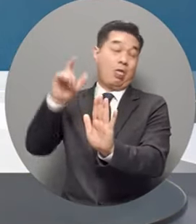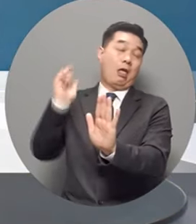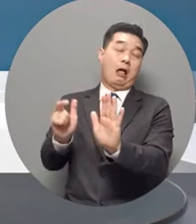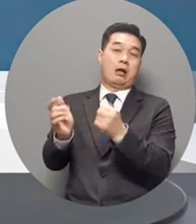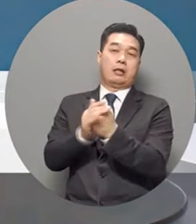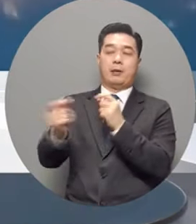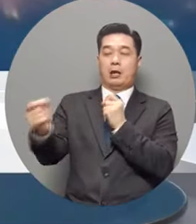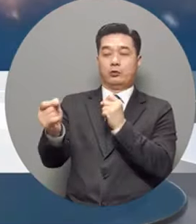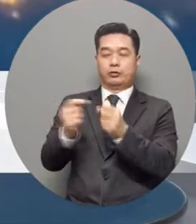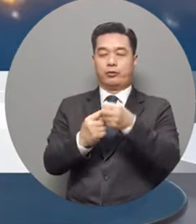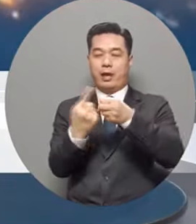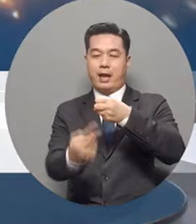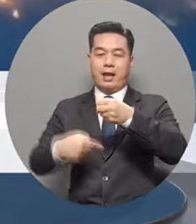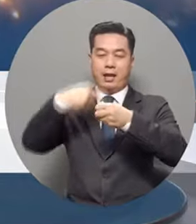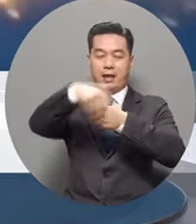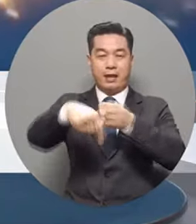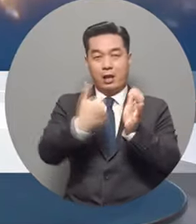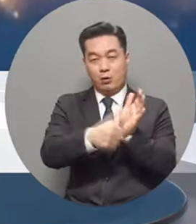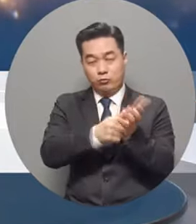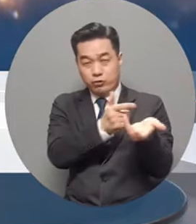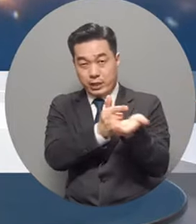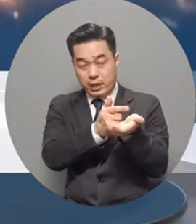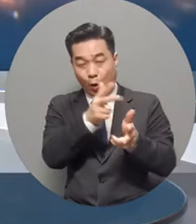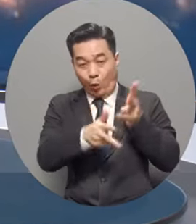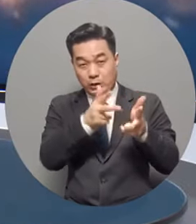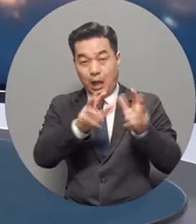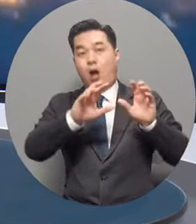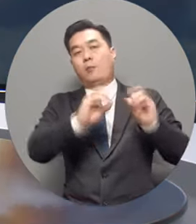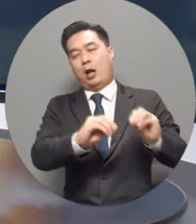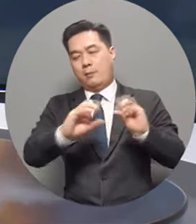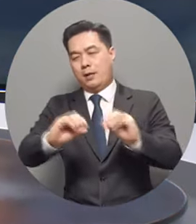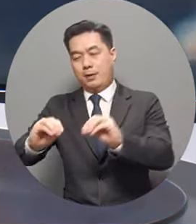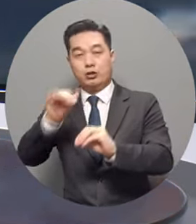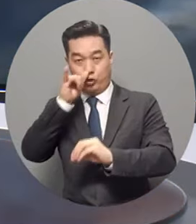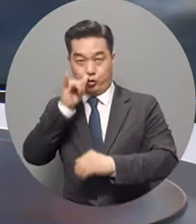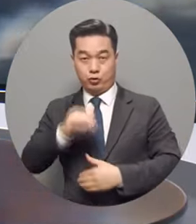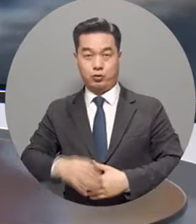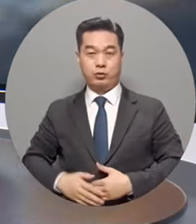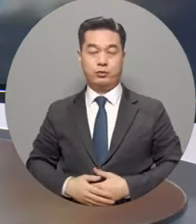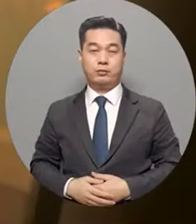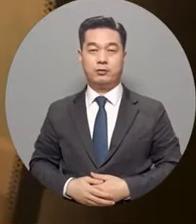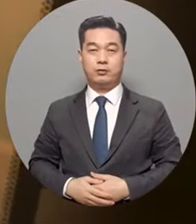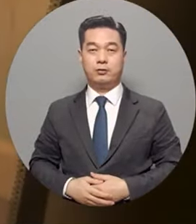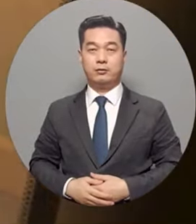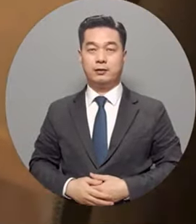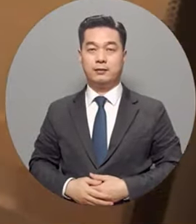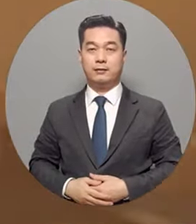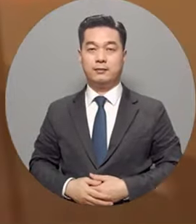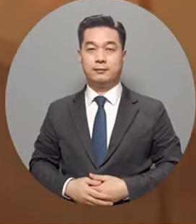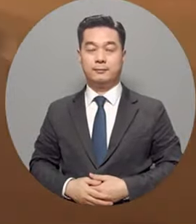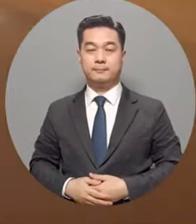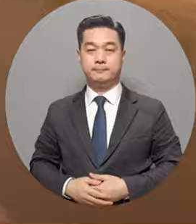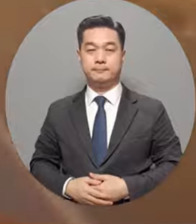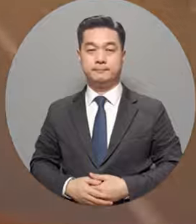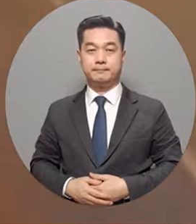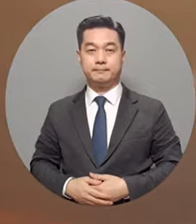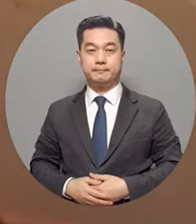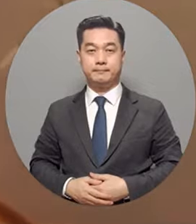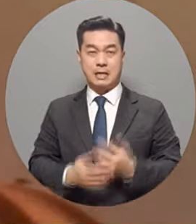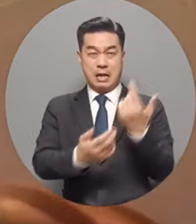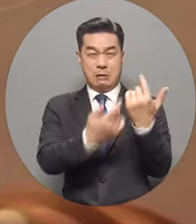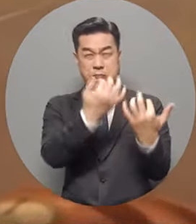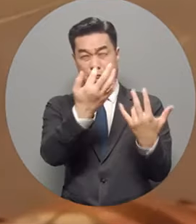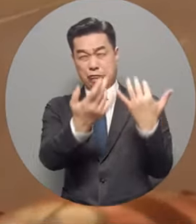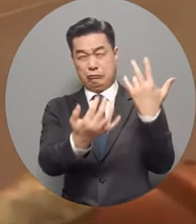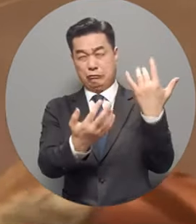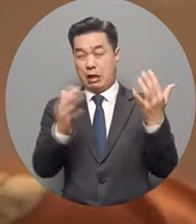핵무기 공장에 가동이 중단되기도 했습니다 이경미 기자가 전하겠습니다 발건 불이 차를